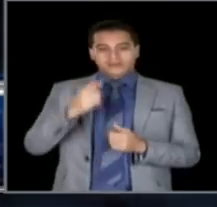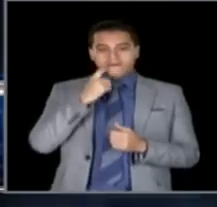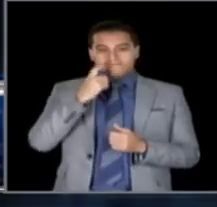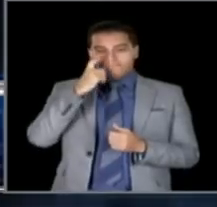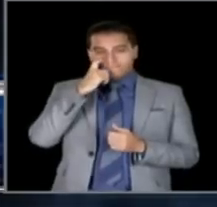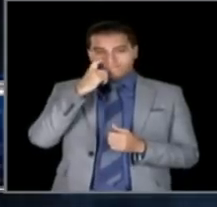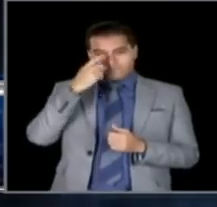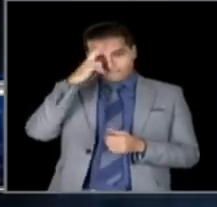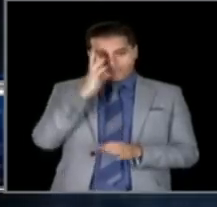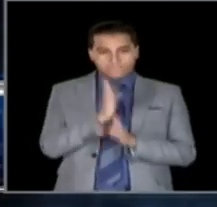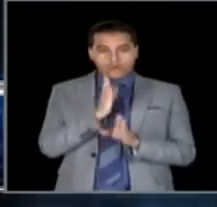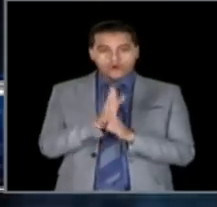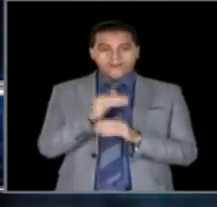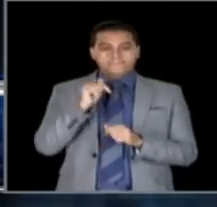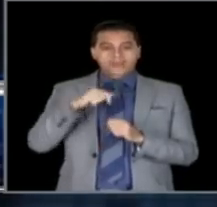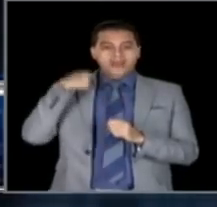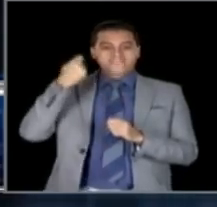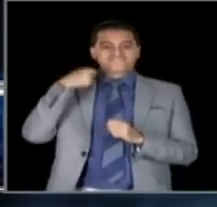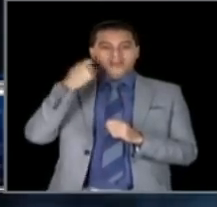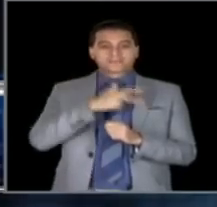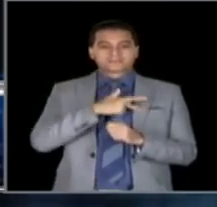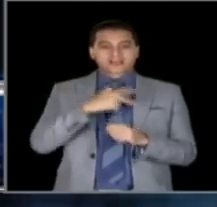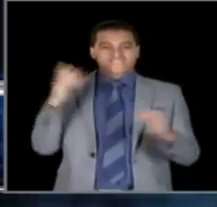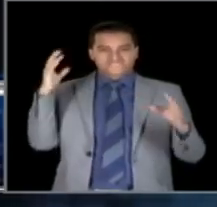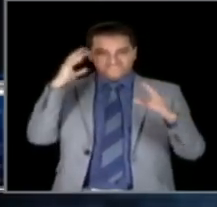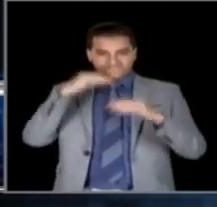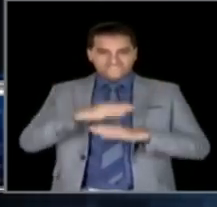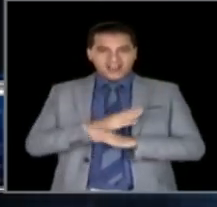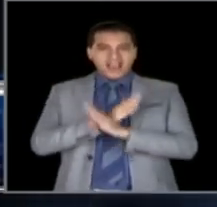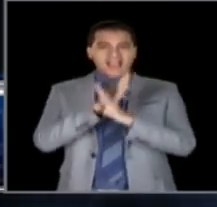فنون، من هو مخرج فيلم فجر الإسلام؟